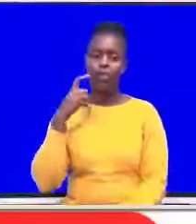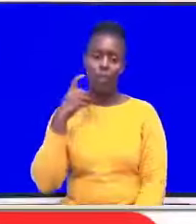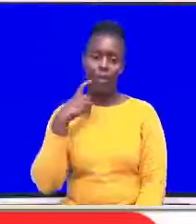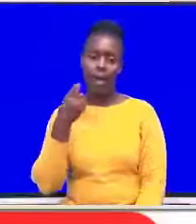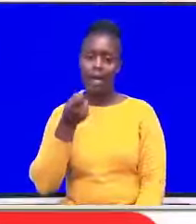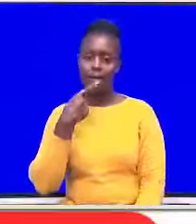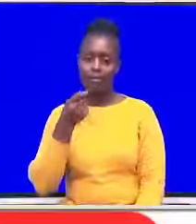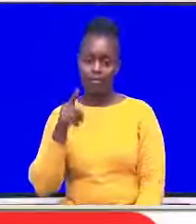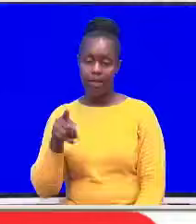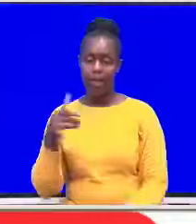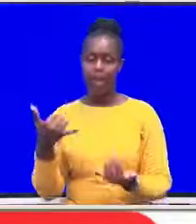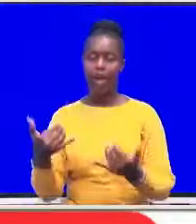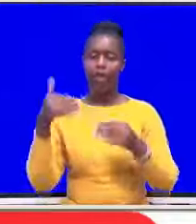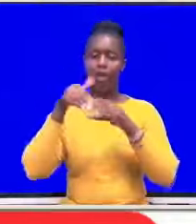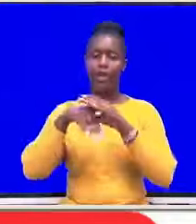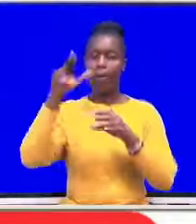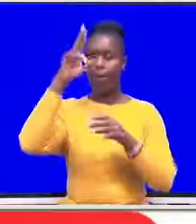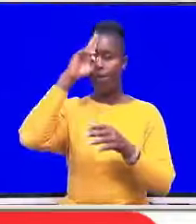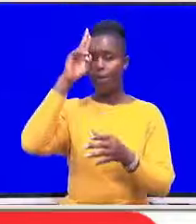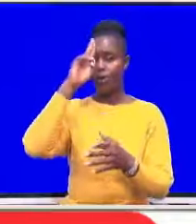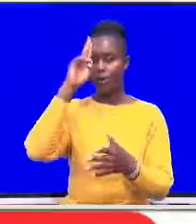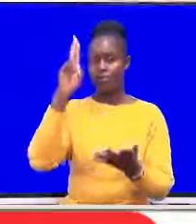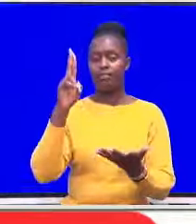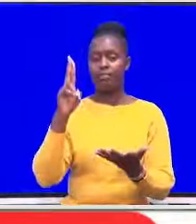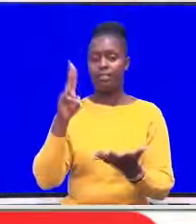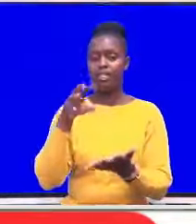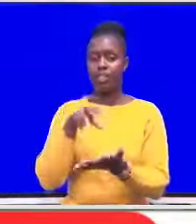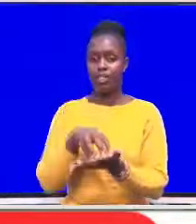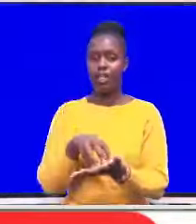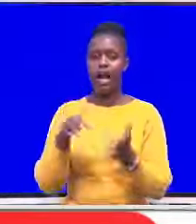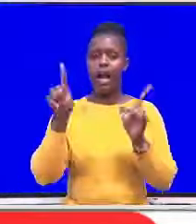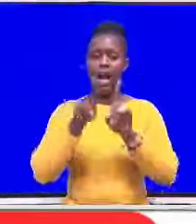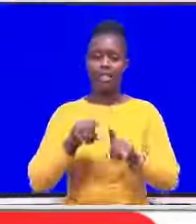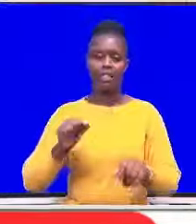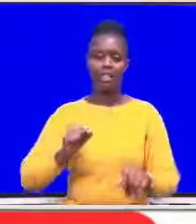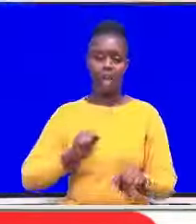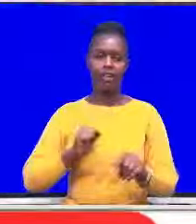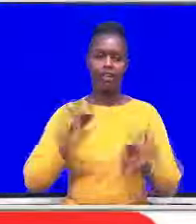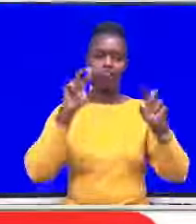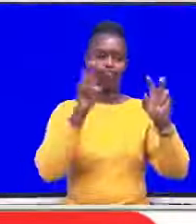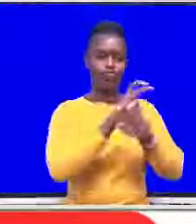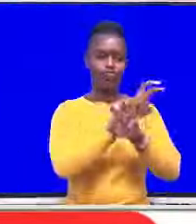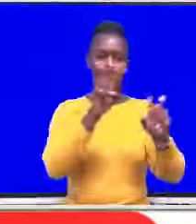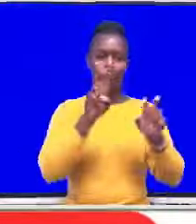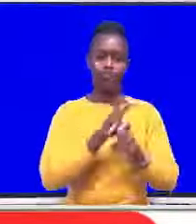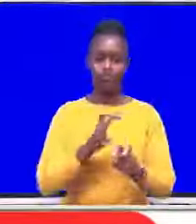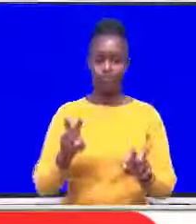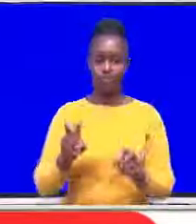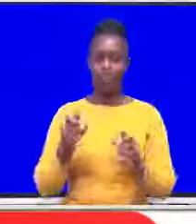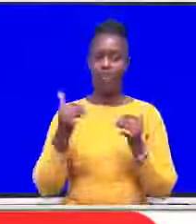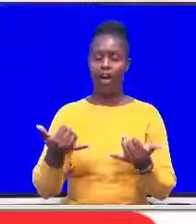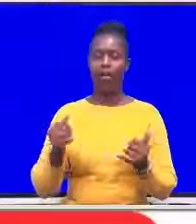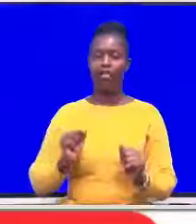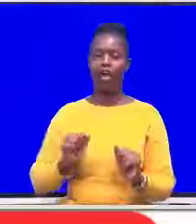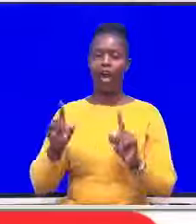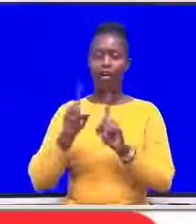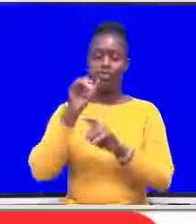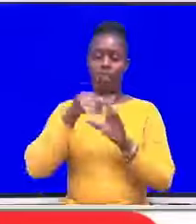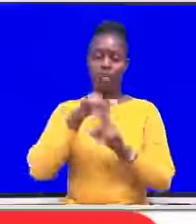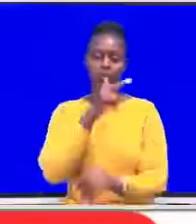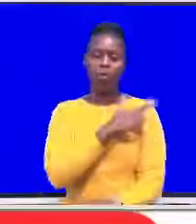kituo cha polisi cha Chesikaki, mshukiwa mkuu akiendelea kusakwa, naye msichana anayedaiwa kuavya mimba akiendelea